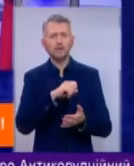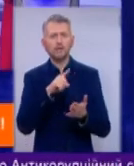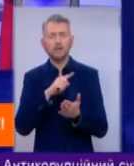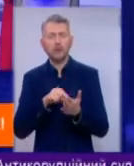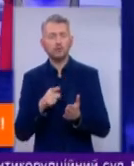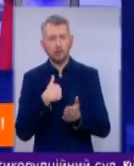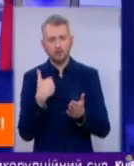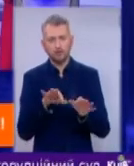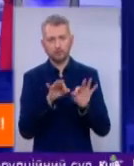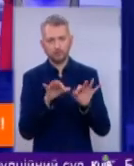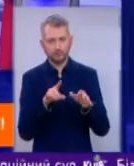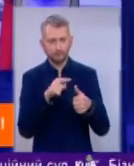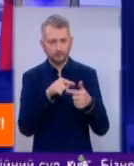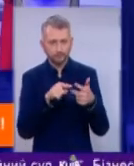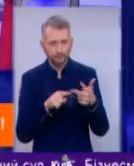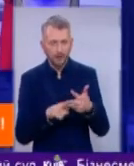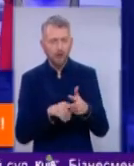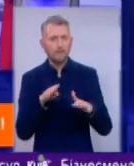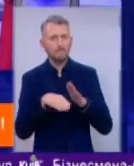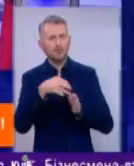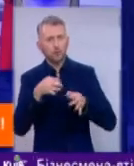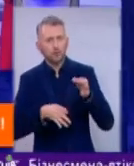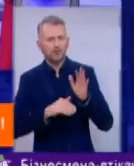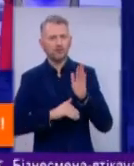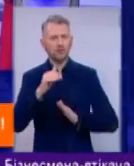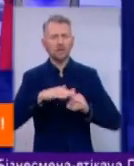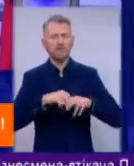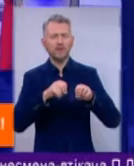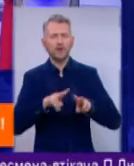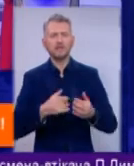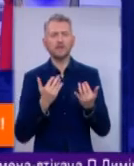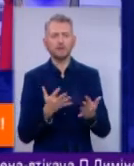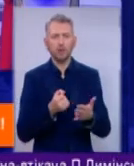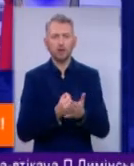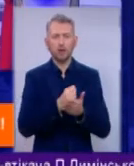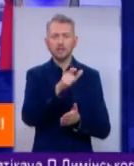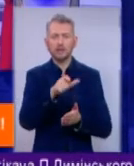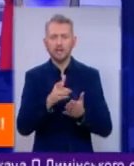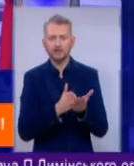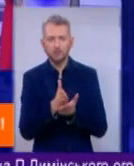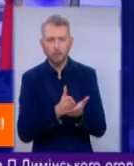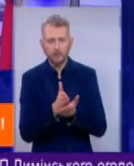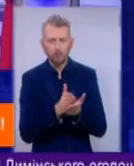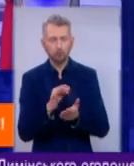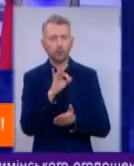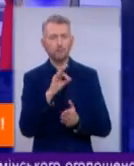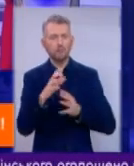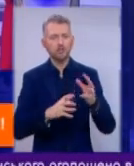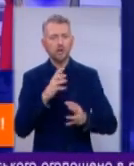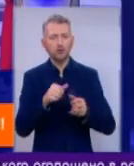вже говорив. Про підсудність, про високі кваліфікаційні вимоги до кандидатів на посаду. Стосовно міжнародної